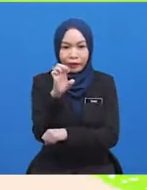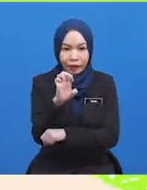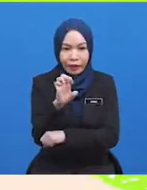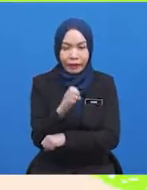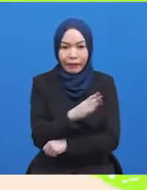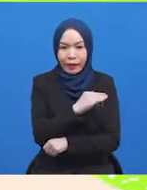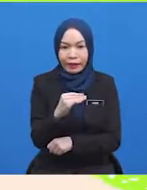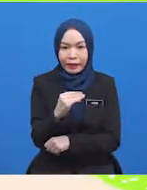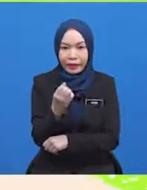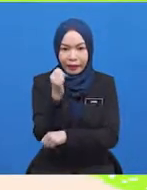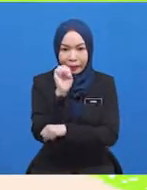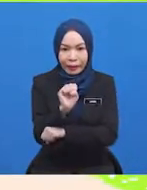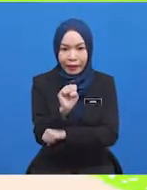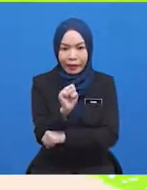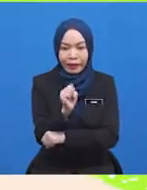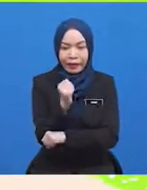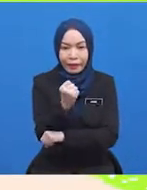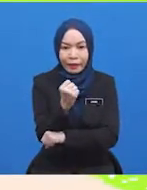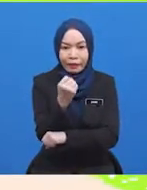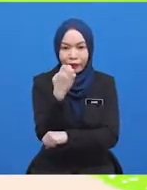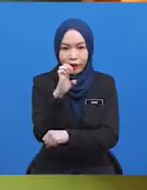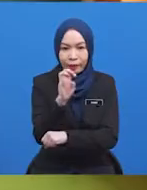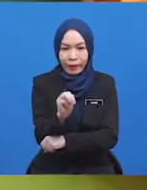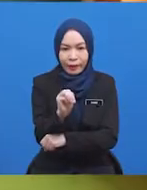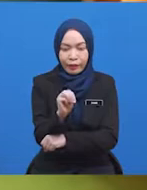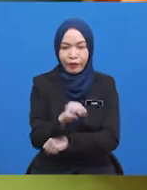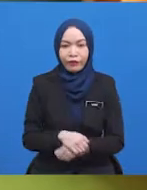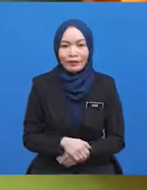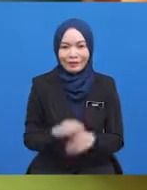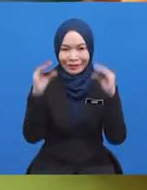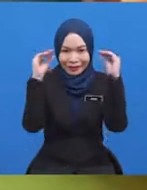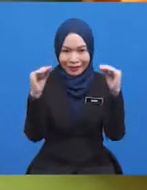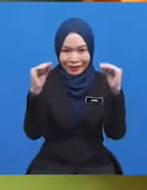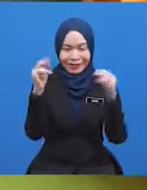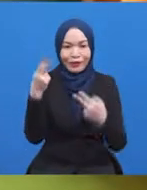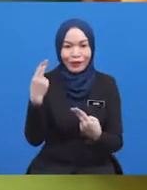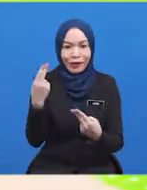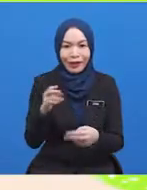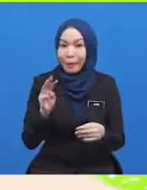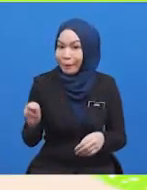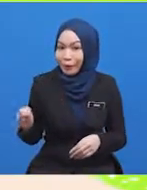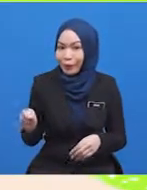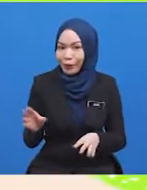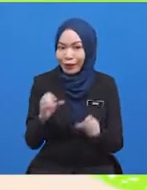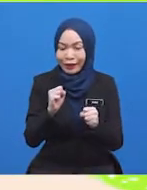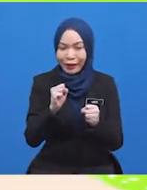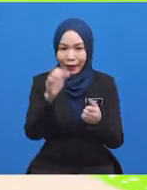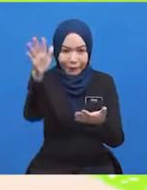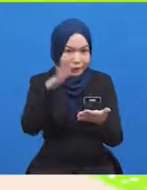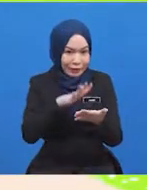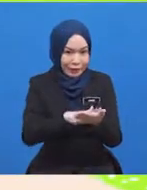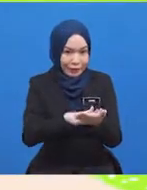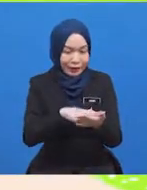yang ketiga batuan metamorfosis. Cikgu mohon untuk murid-murid mencatat di dalam